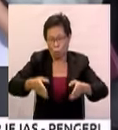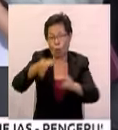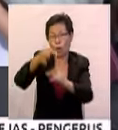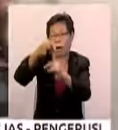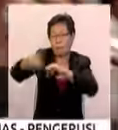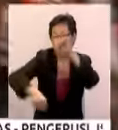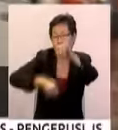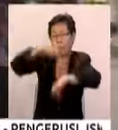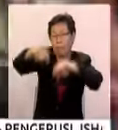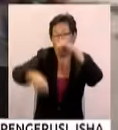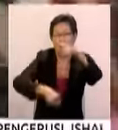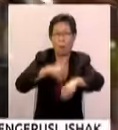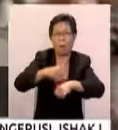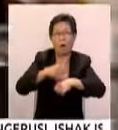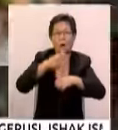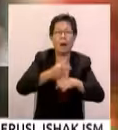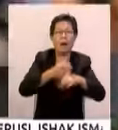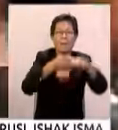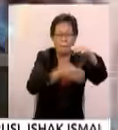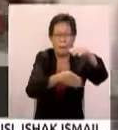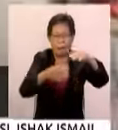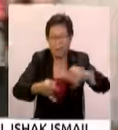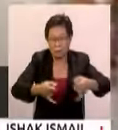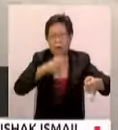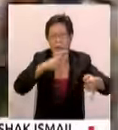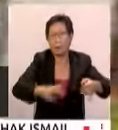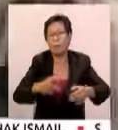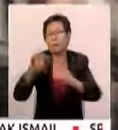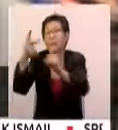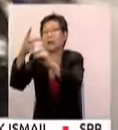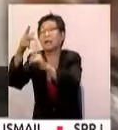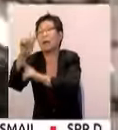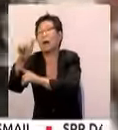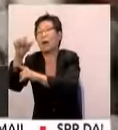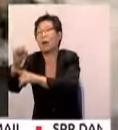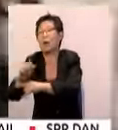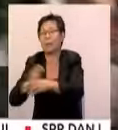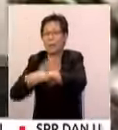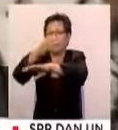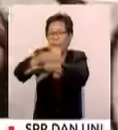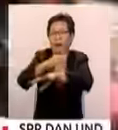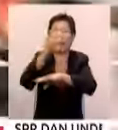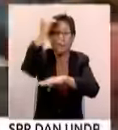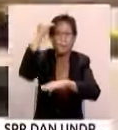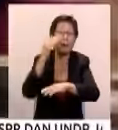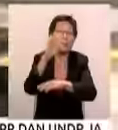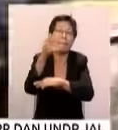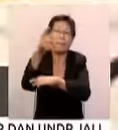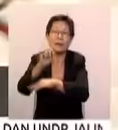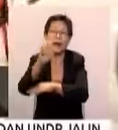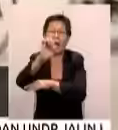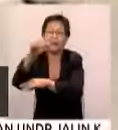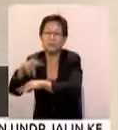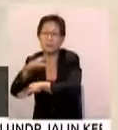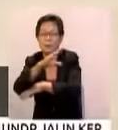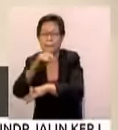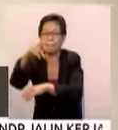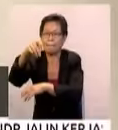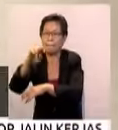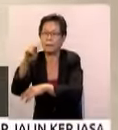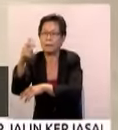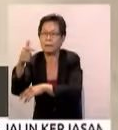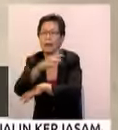pelumba basikal ialah jalan lama dari Butterworth ke Alostar yang akan merentasi Kepala Batas, Sungai Petani dan Pendang dan berakhir di